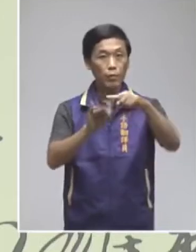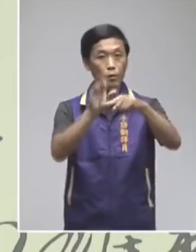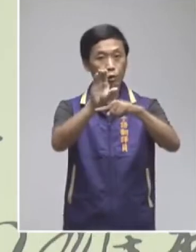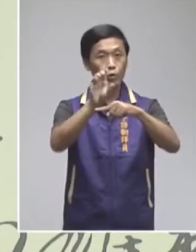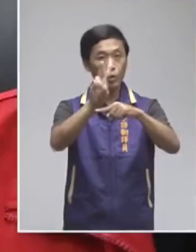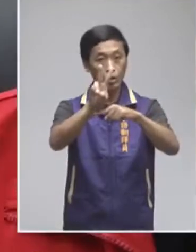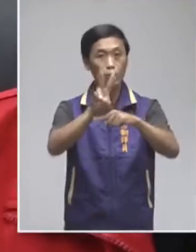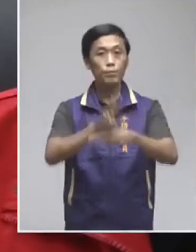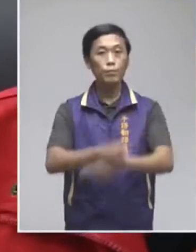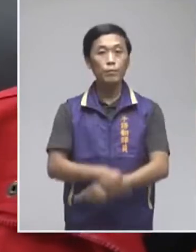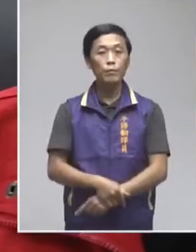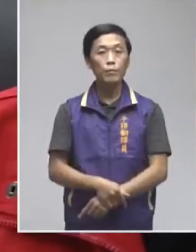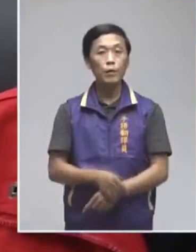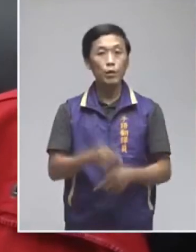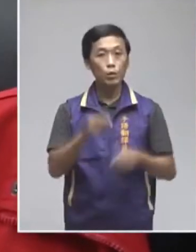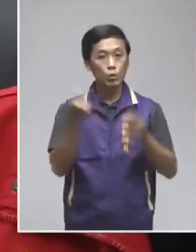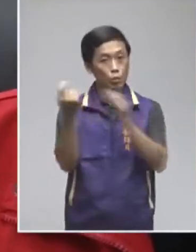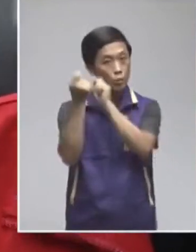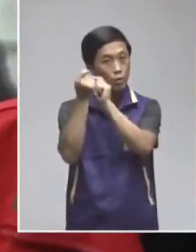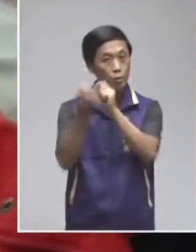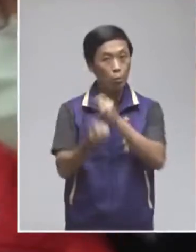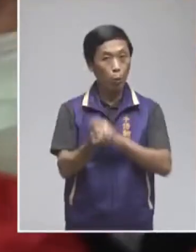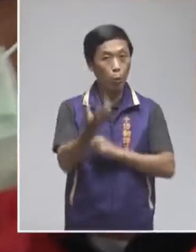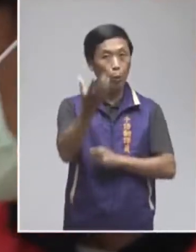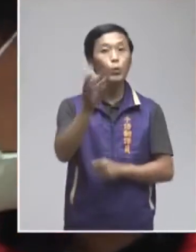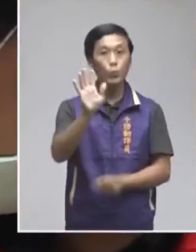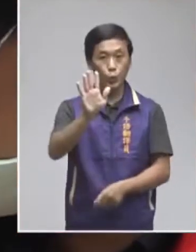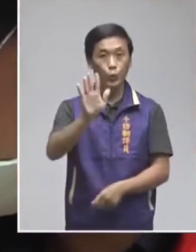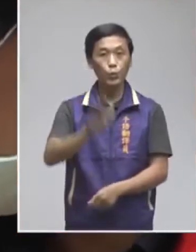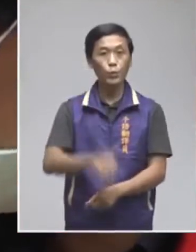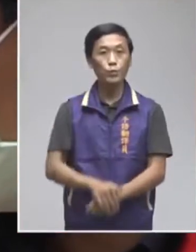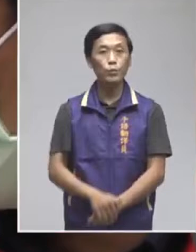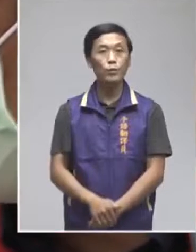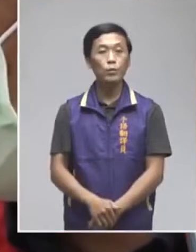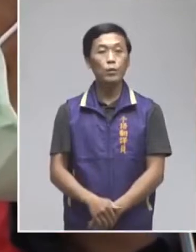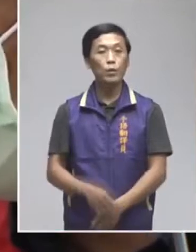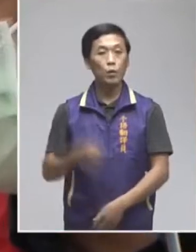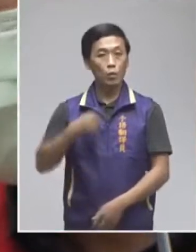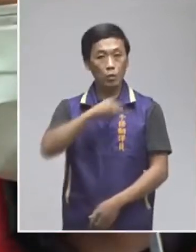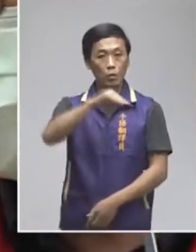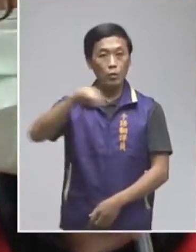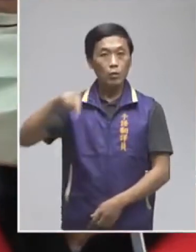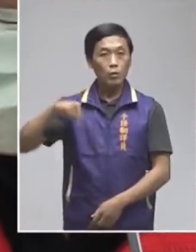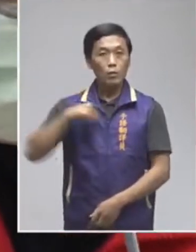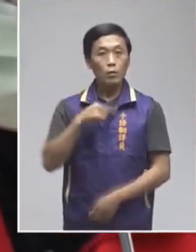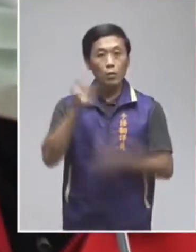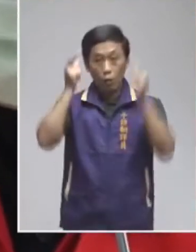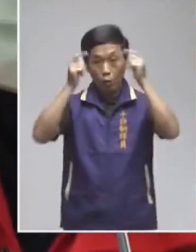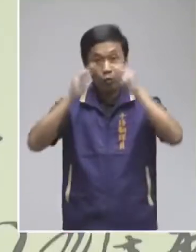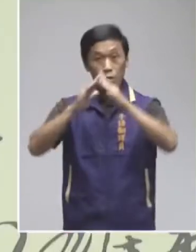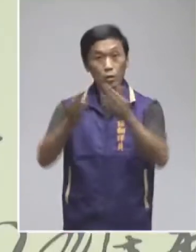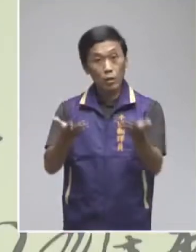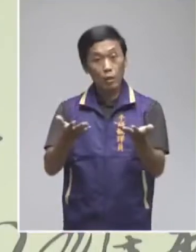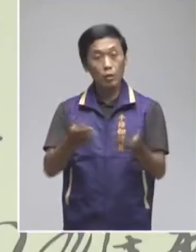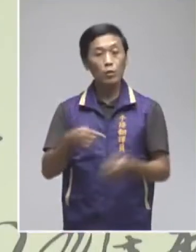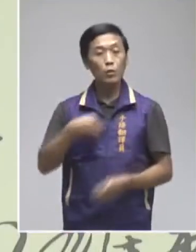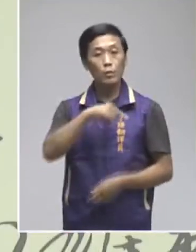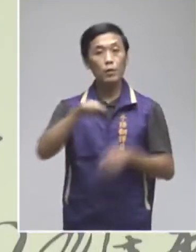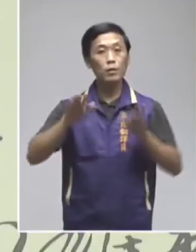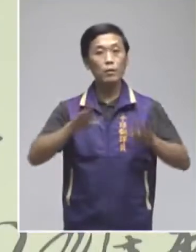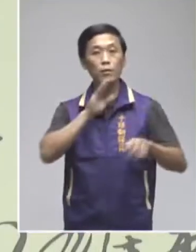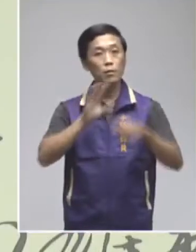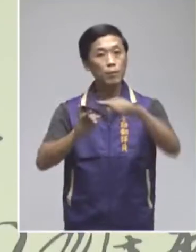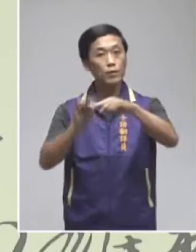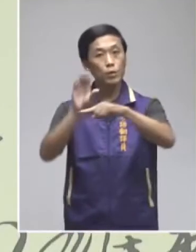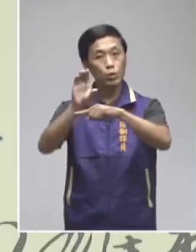这个最近也拉上来了。那我们呢，高雄市呢，我们现在是